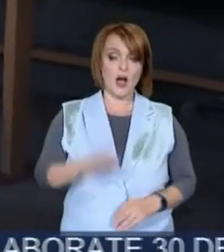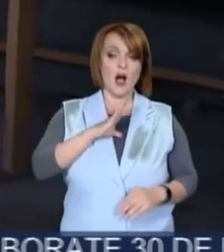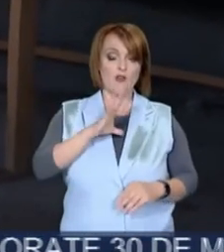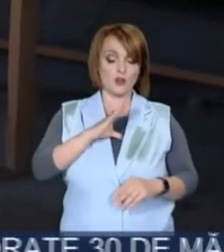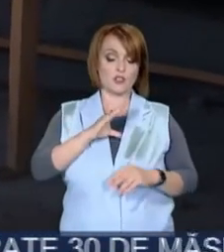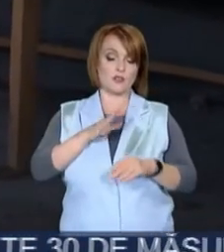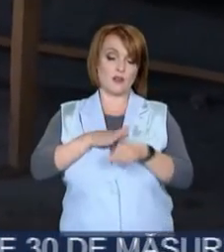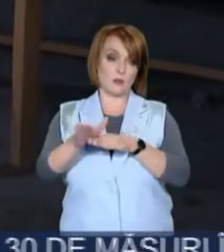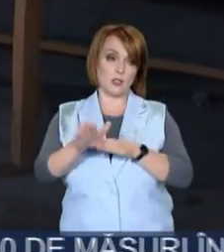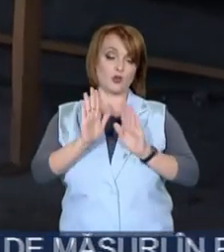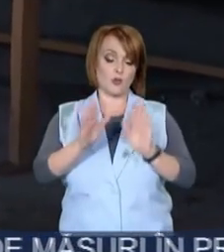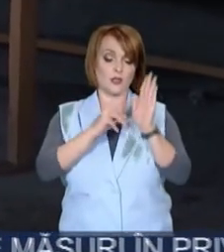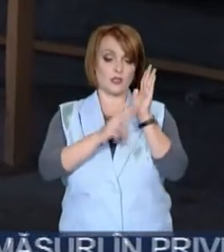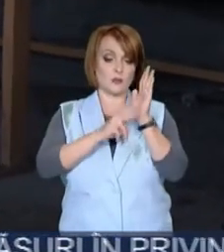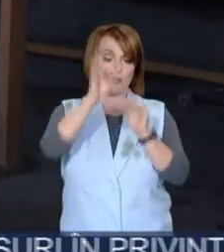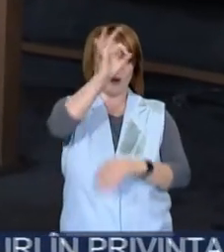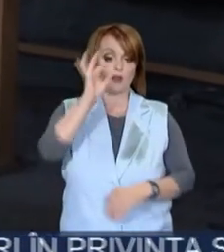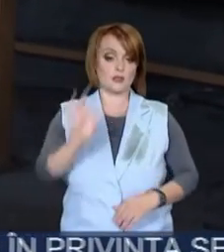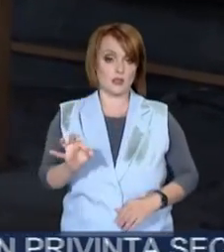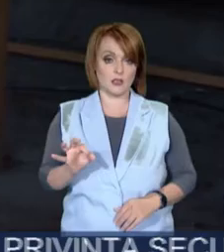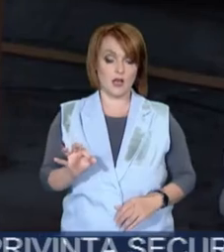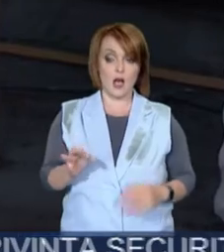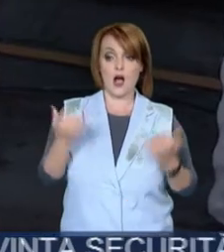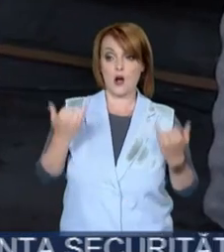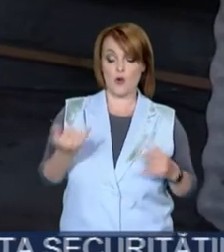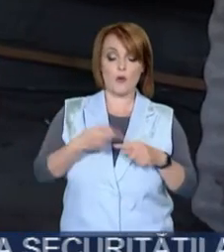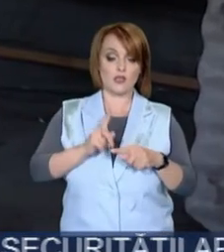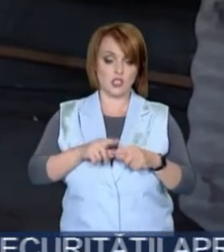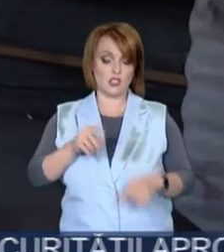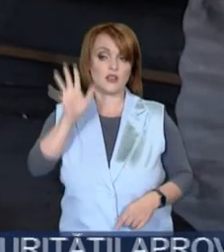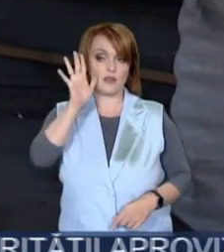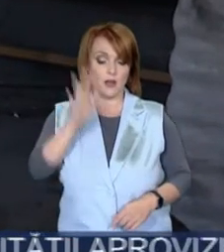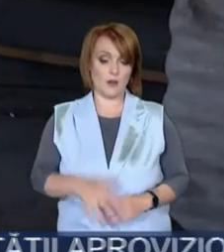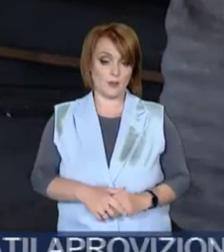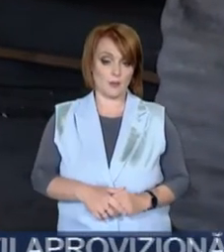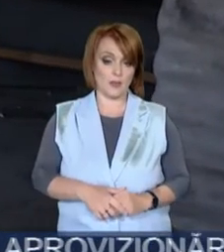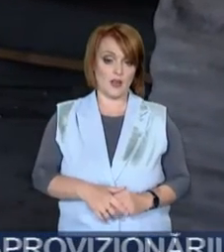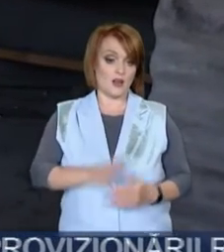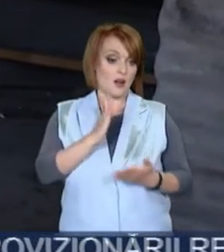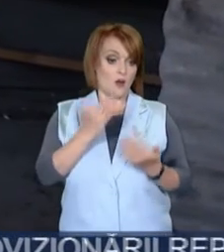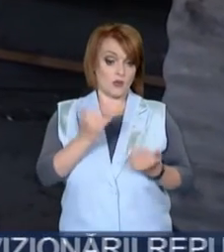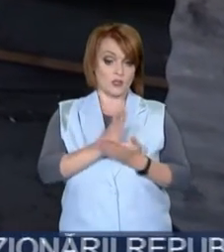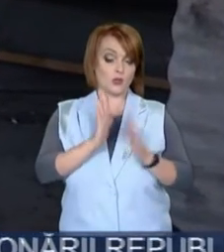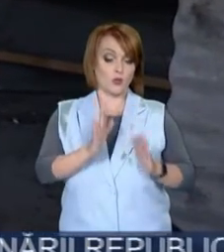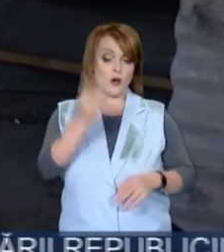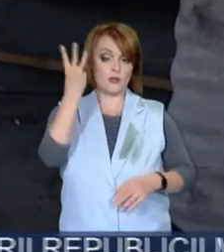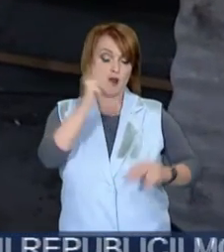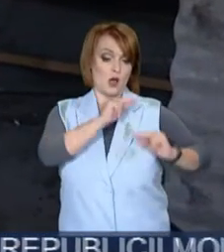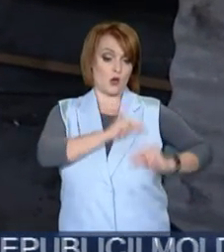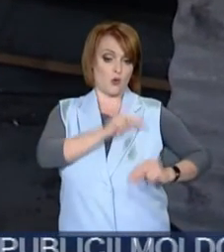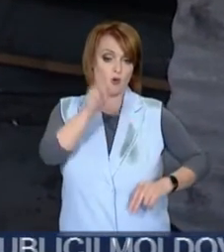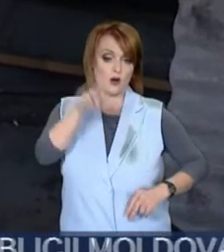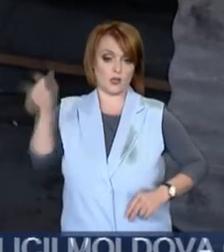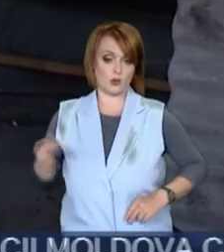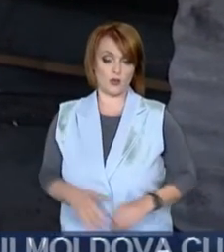în proporție de 70%. În aceste momente, pe șantier sunt doar 3 muncitori, iar oamenii se plâng